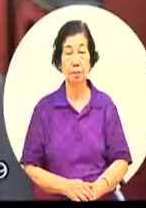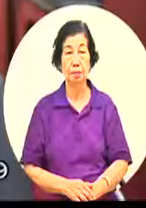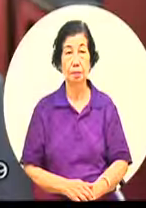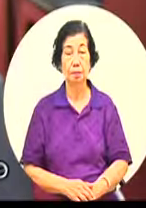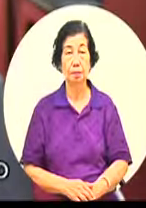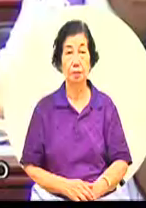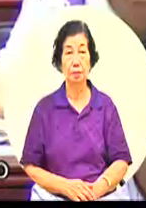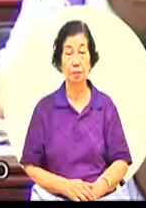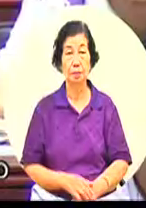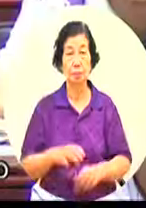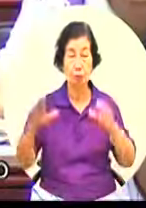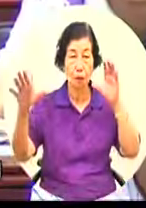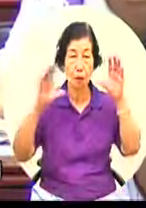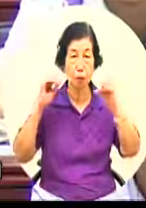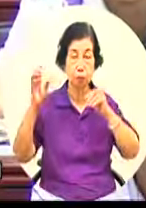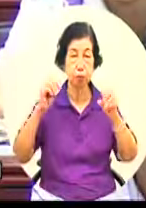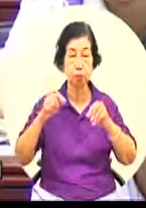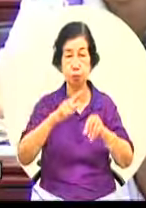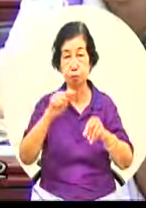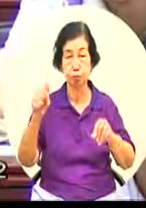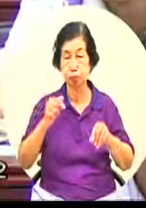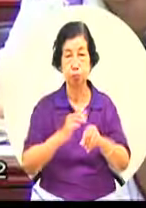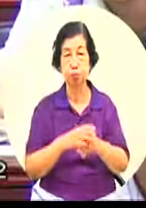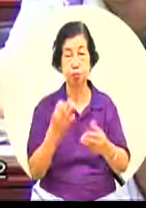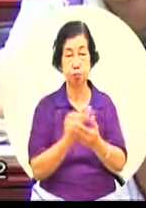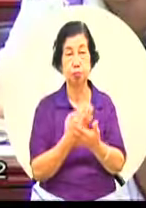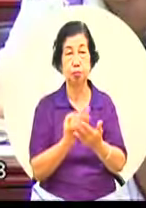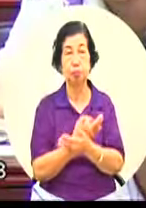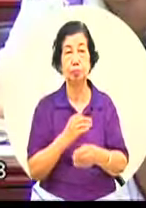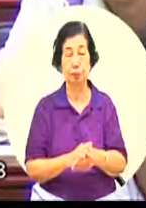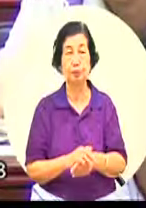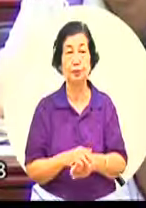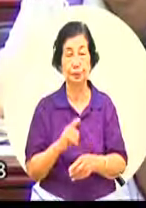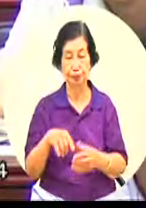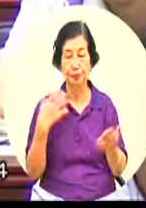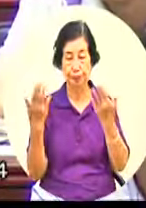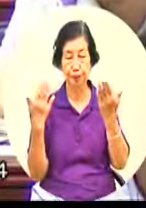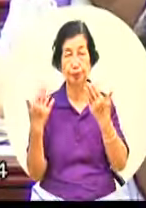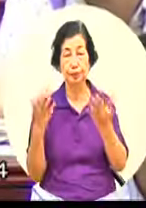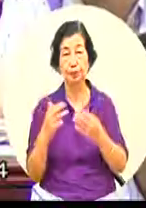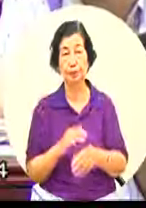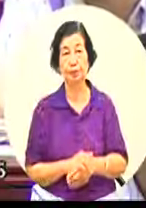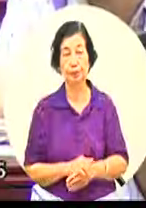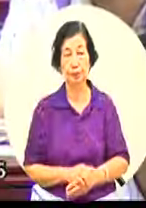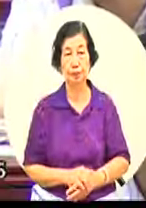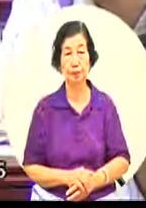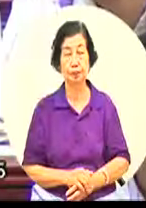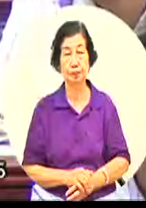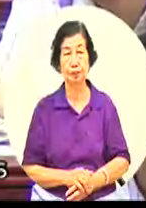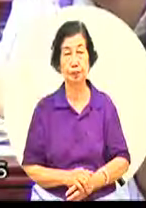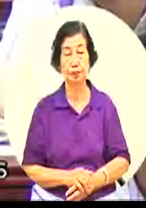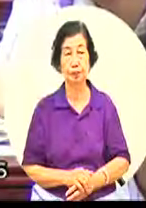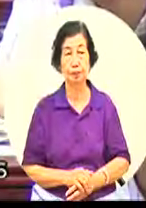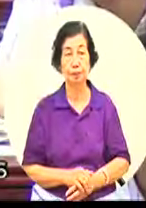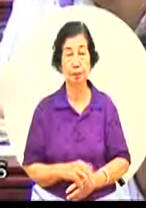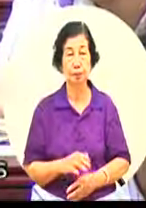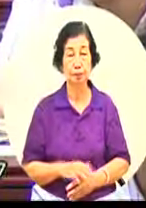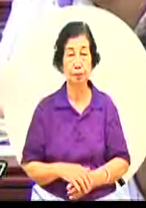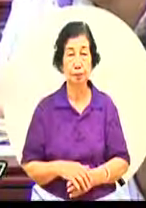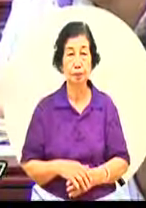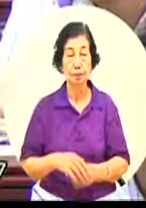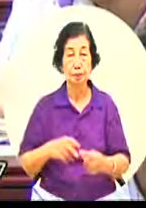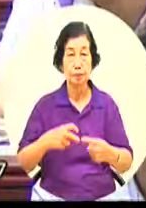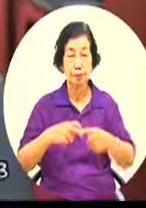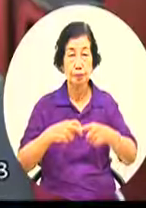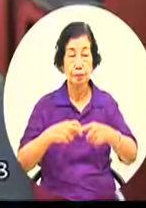对，如果资料这个不齐的部分，我们回去再去了解，再去检讨。 那个李远啊，因为你提到这个凤山将来的所谓